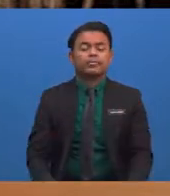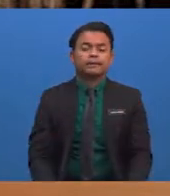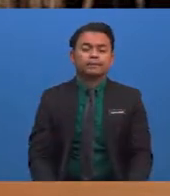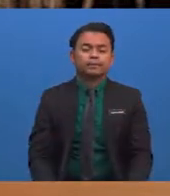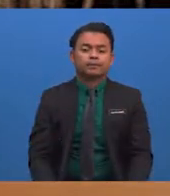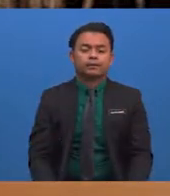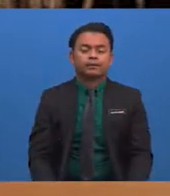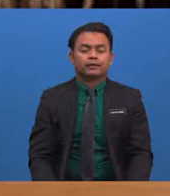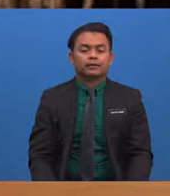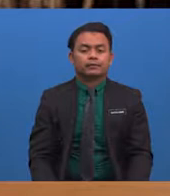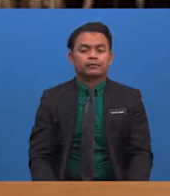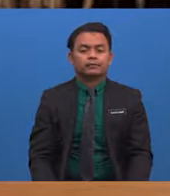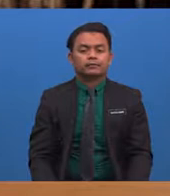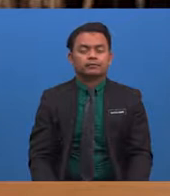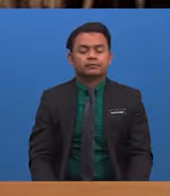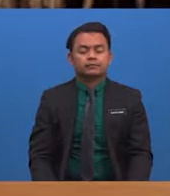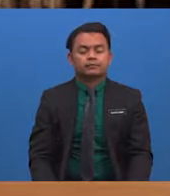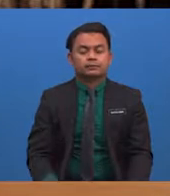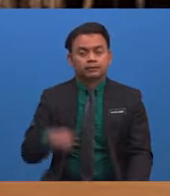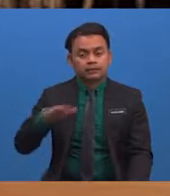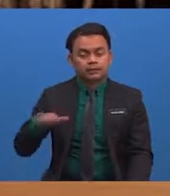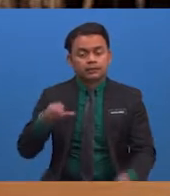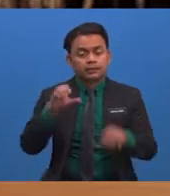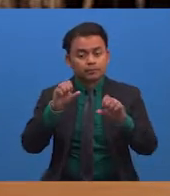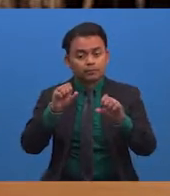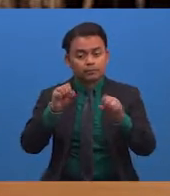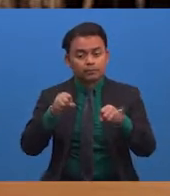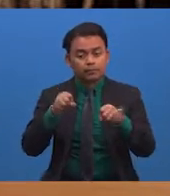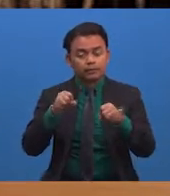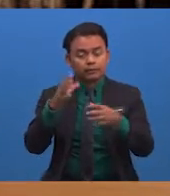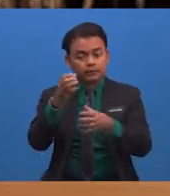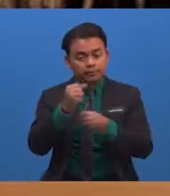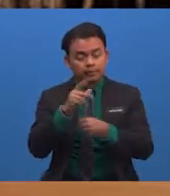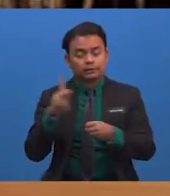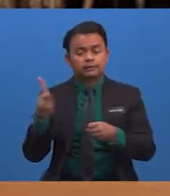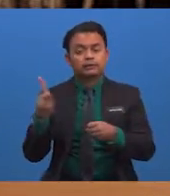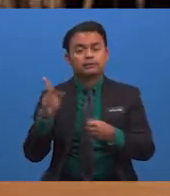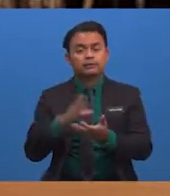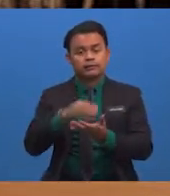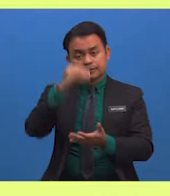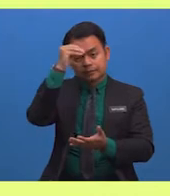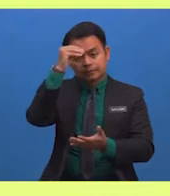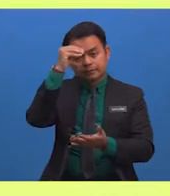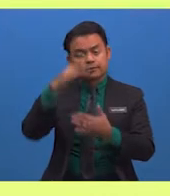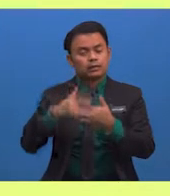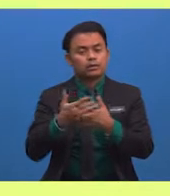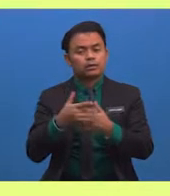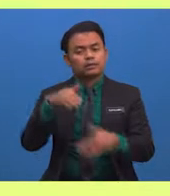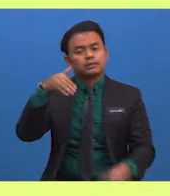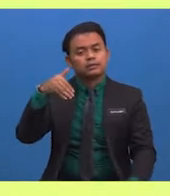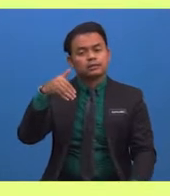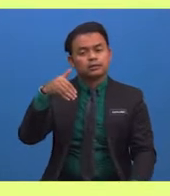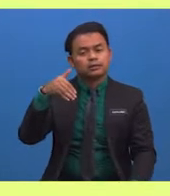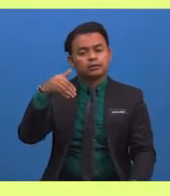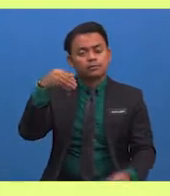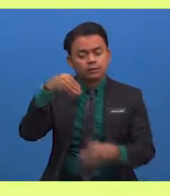kanak-kanak untuk mendapatkan pelajaran asas sebelum mengikuti pelajaran di masjid. Ada pendapat